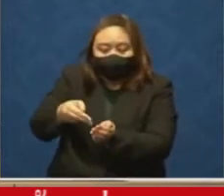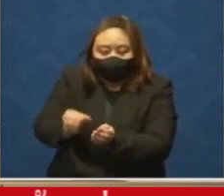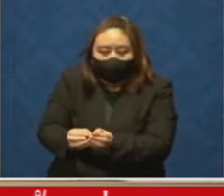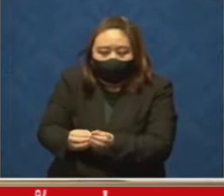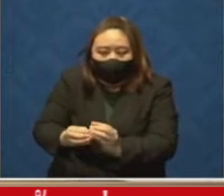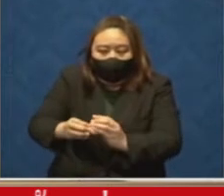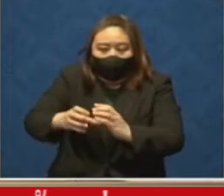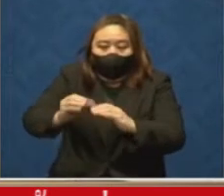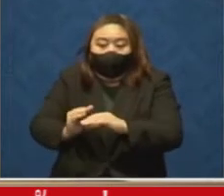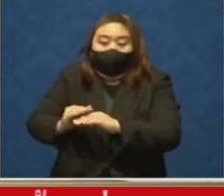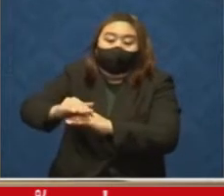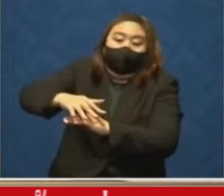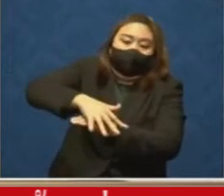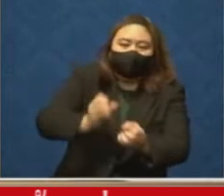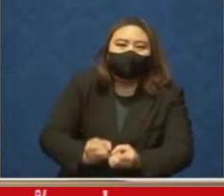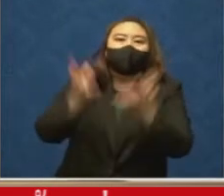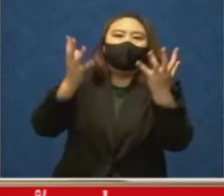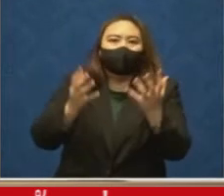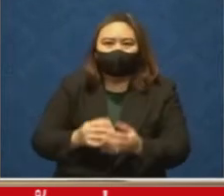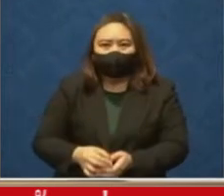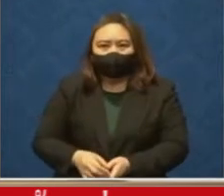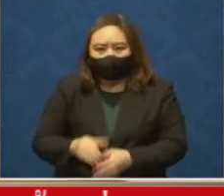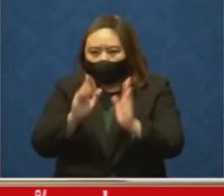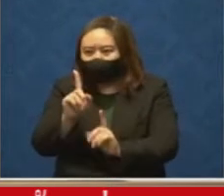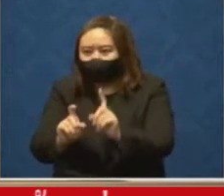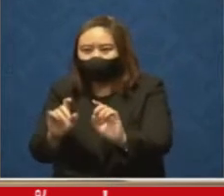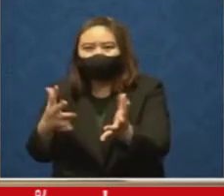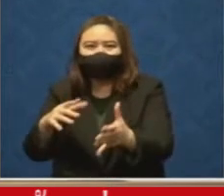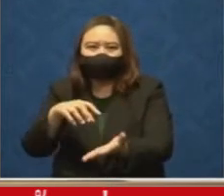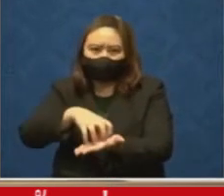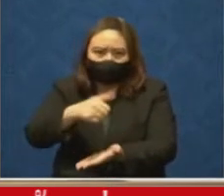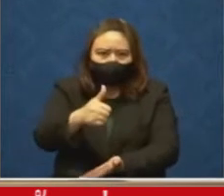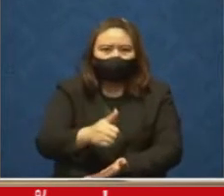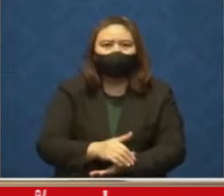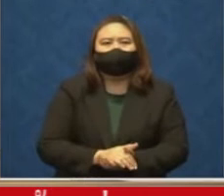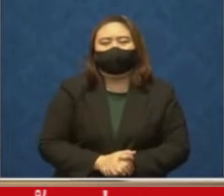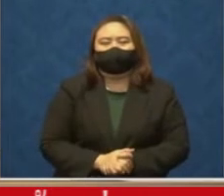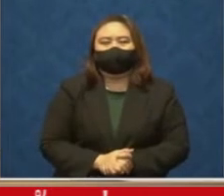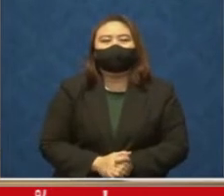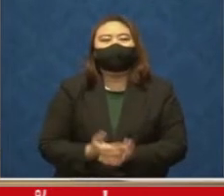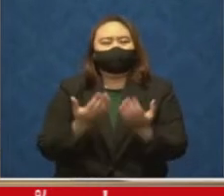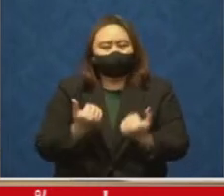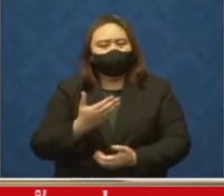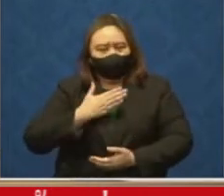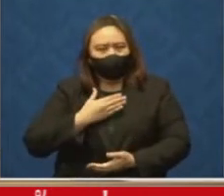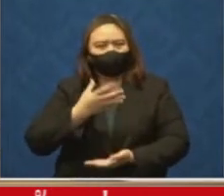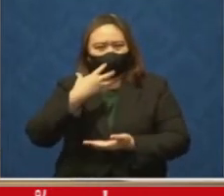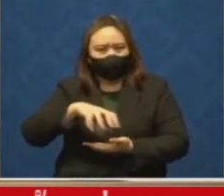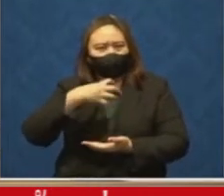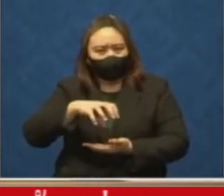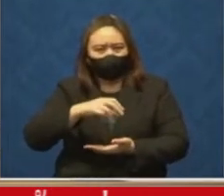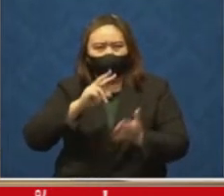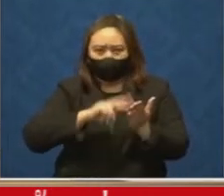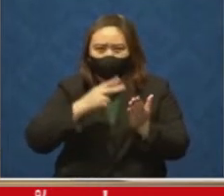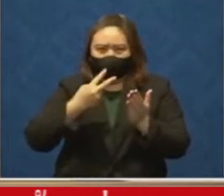โหดมานะมันรวน เฟร็ป๊อบีครั ระเบิดเชาบ้านไม่เจ็บตายกัน เห Breakingอนปรมนูเลยนะครับท่านท่านครับเรื่องที่ผม